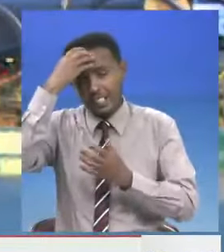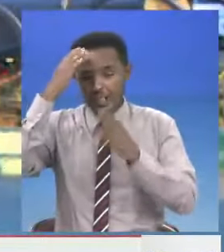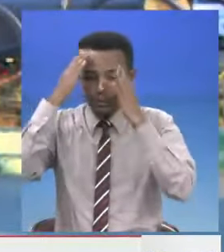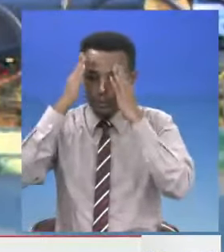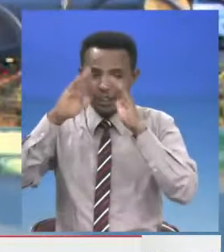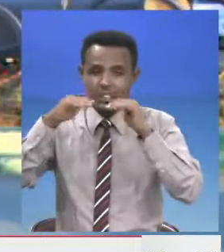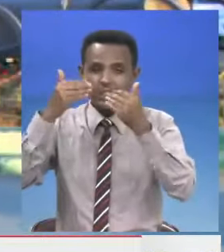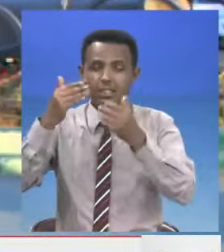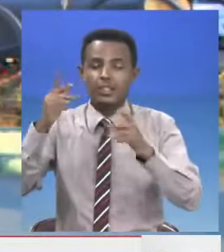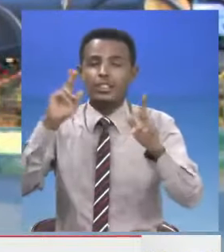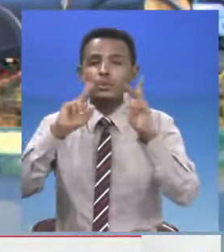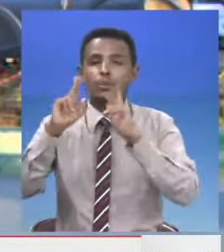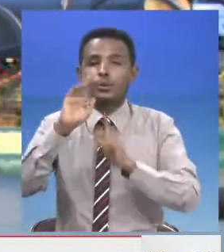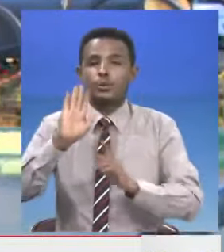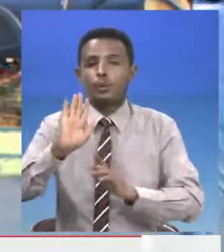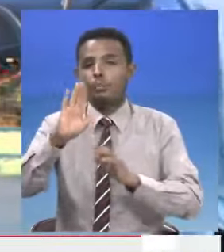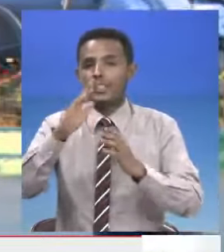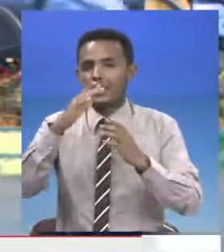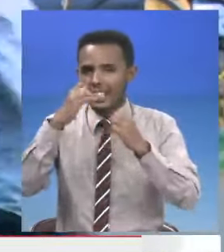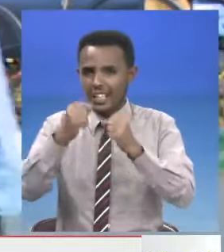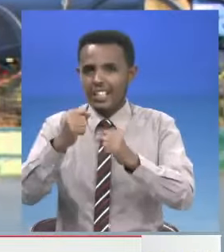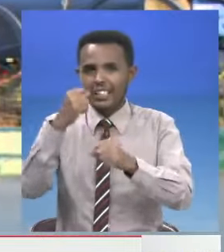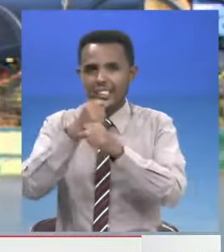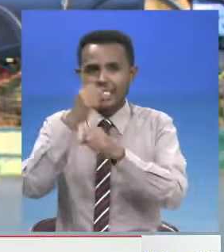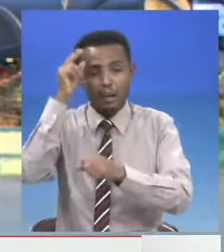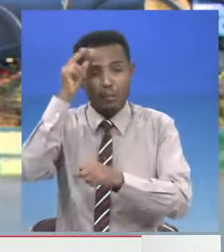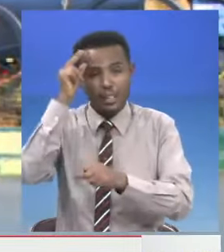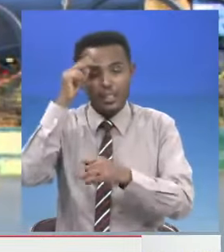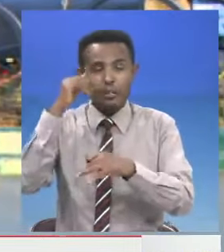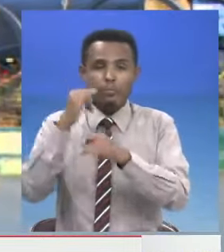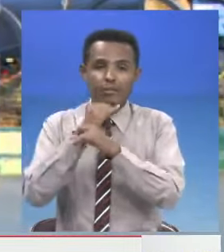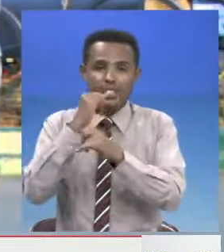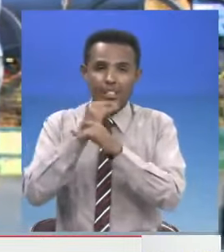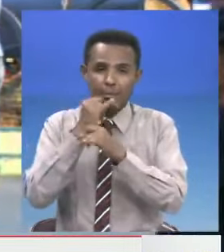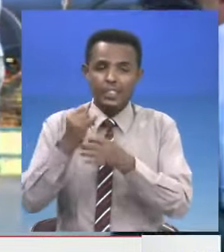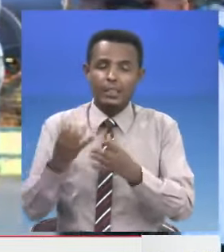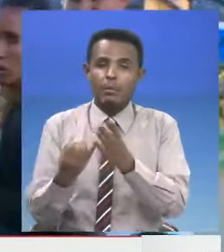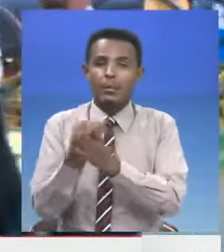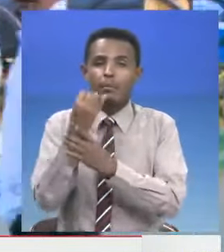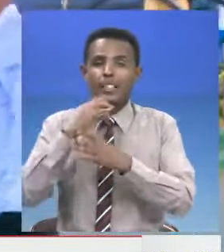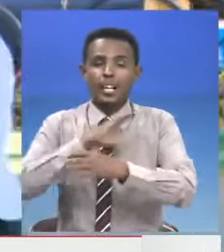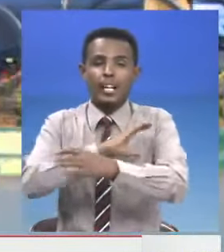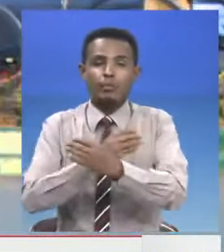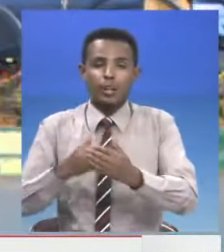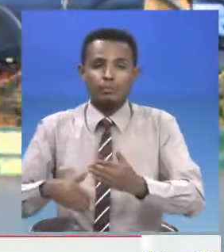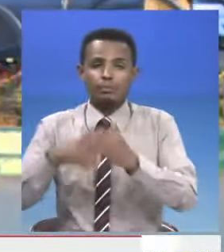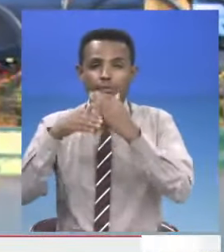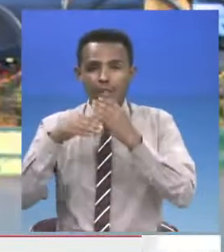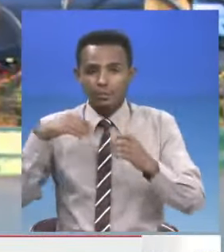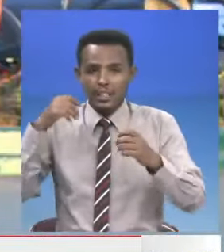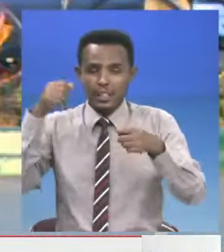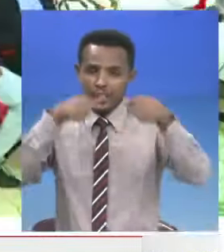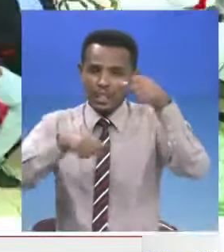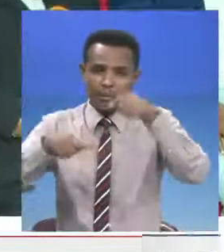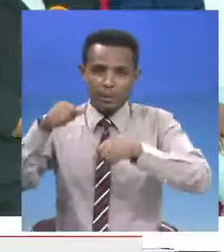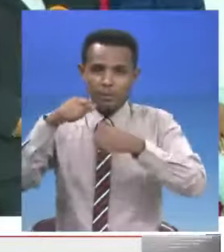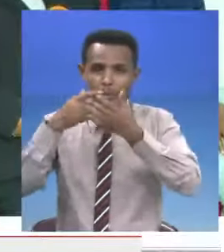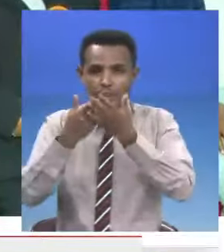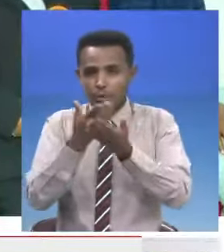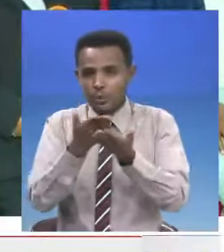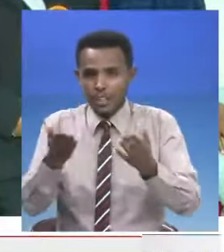እንዲሰጠው ህዝቦቿም በጠንካራ የስራ ባህል የኢንቨስትመንት የመልማት አቅሟን ማሳደግ እንዲቻል እንዲረባረቡም በዚህ ጉዳይ